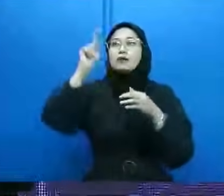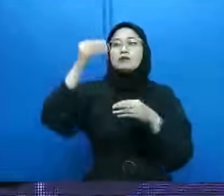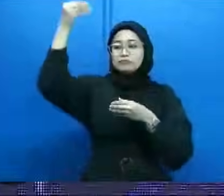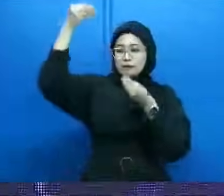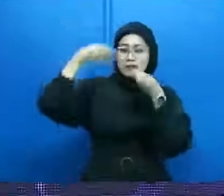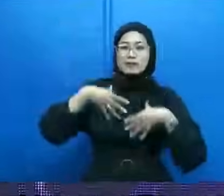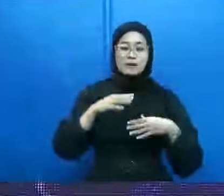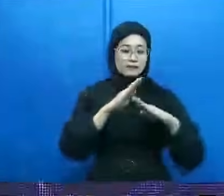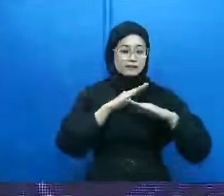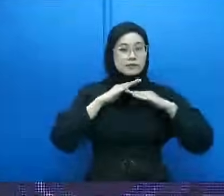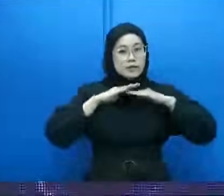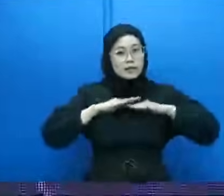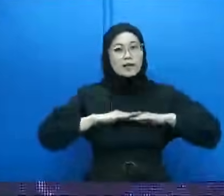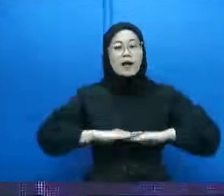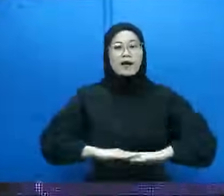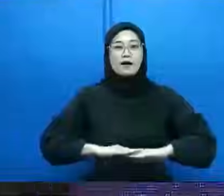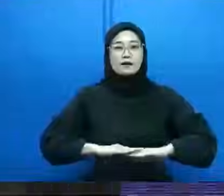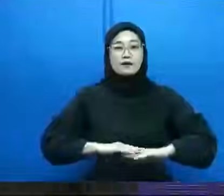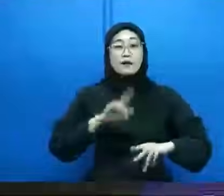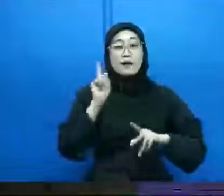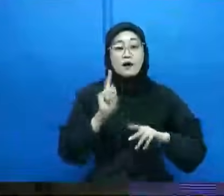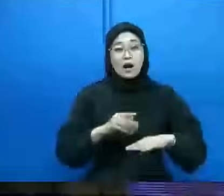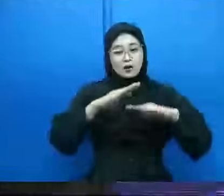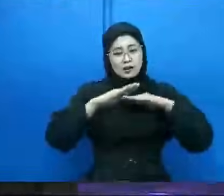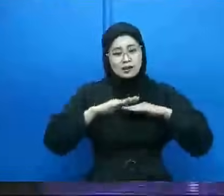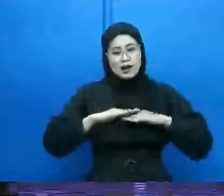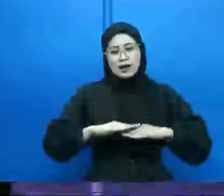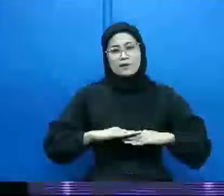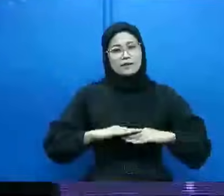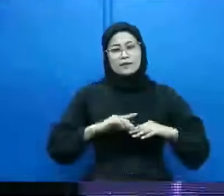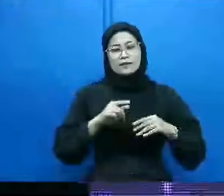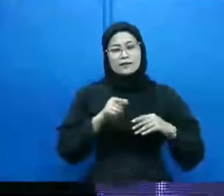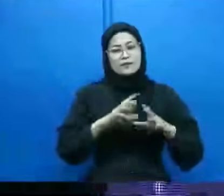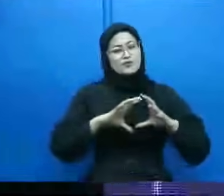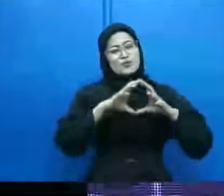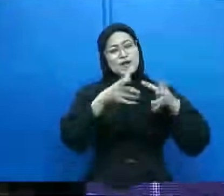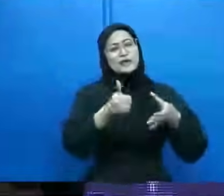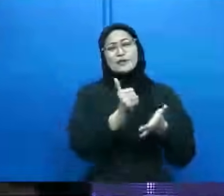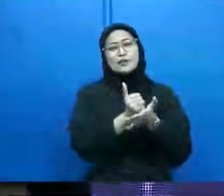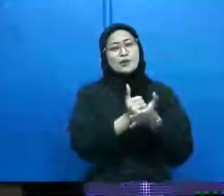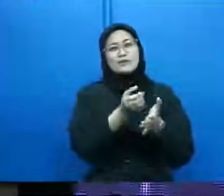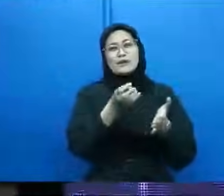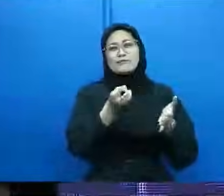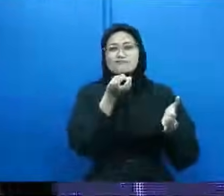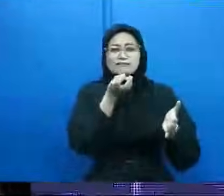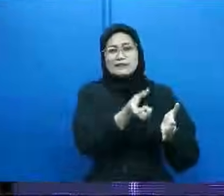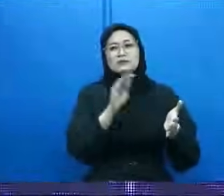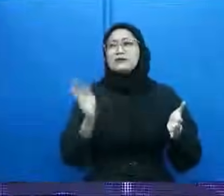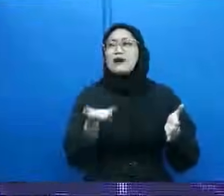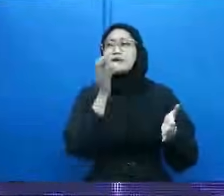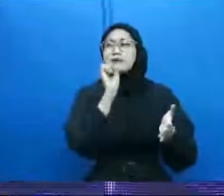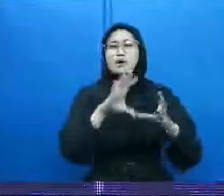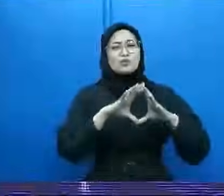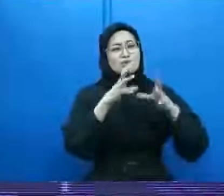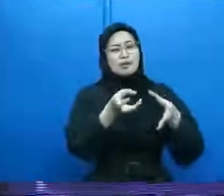datang. Karena kalau orang sudah bisa melakukan dunia, dunia ini kecil, kata Nabi. Kecil. Bahkan